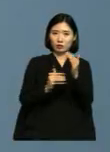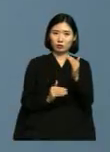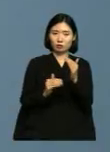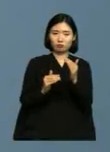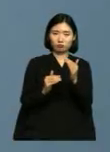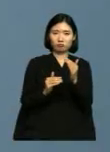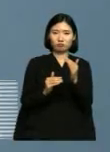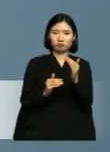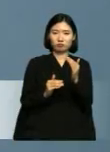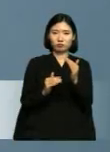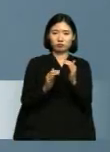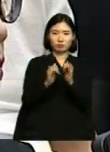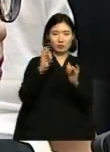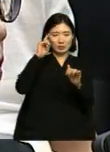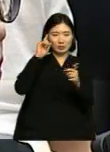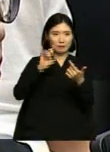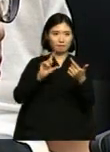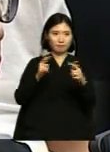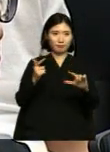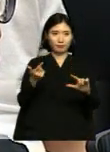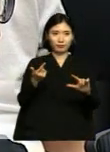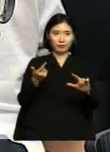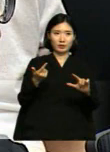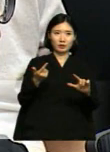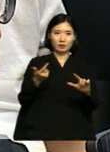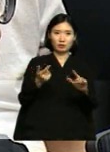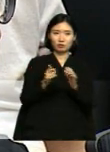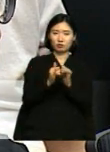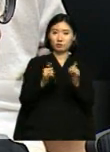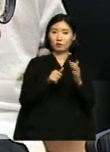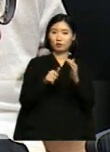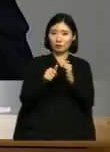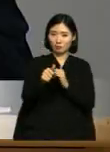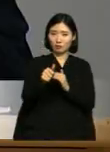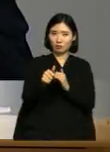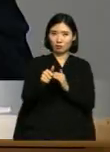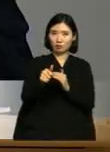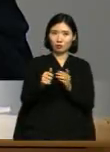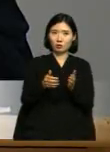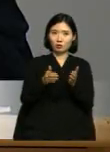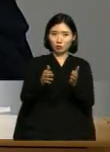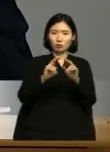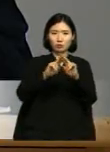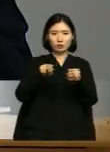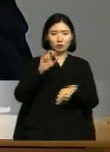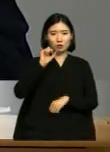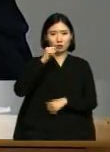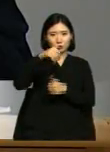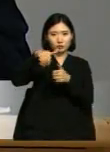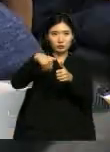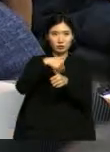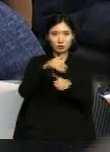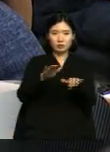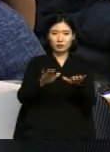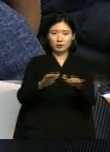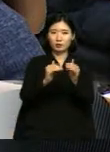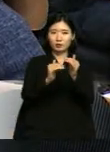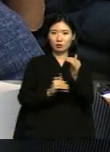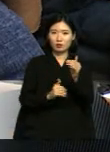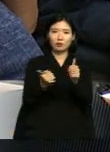엇갈렸습니다. 그간 LH와 노선 협의에 참여해온 주민 대표는 도로 백지화가 어려운 상황에서 이번